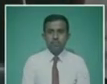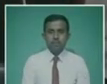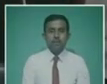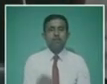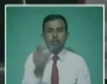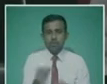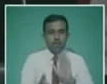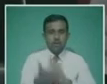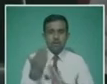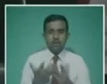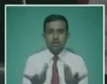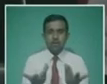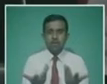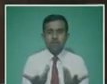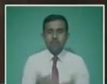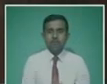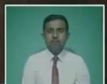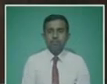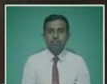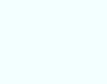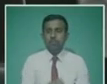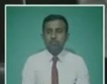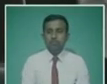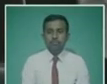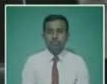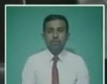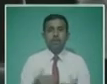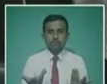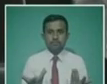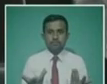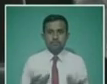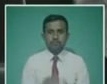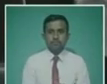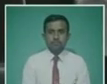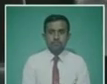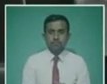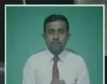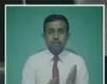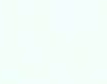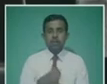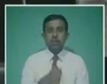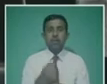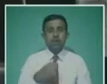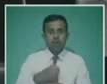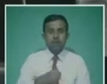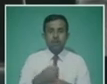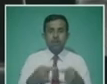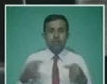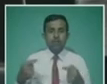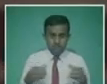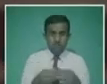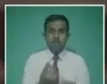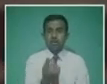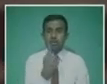ඔබතුමායි කමනාපයන්නේ නැහැ. නමුත් මගේ තරහ ඇත්ත වශයෙන්ම දැන් මේක අපේ වැරද්ද නෙමෙයි. මොකද න්‍යාය පත්‍රය හදන්නේ ආණ්ඩුවනේ. විපක්ෂයේ න්‍යාය පත්‍රය